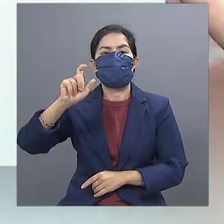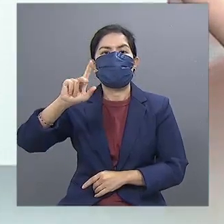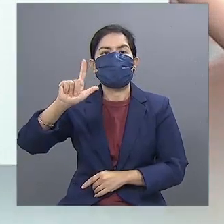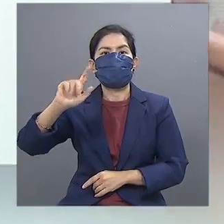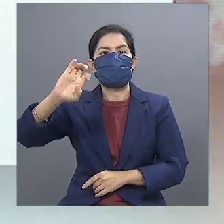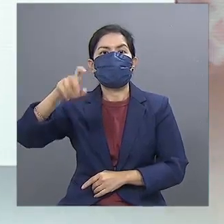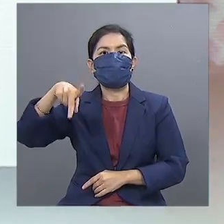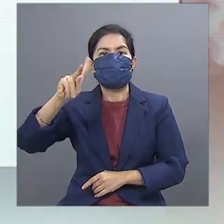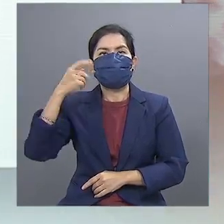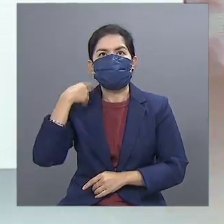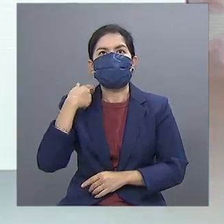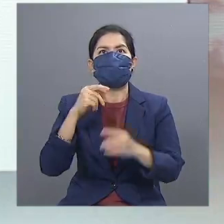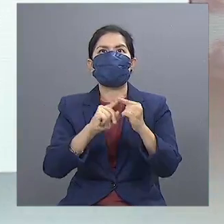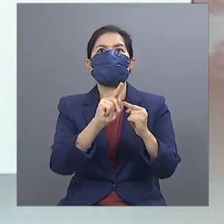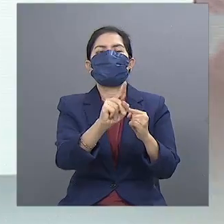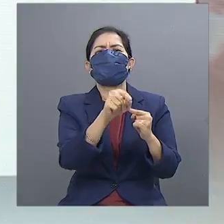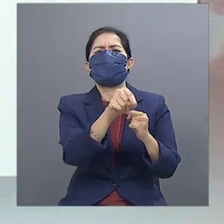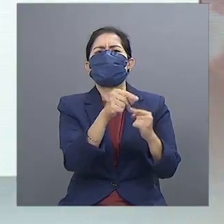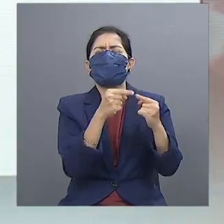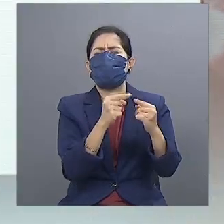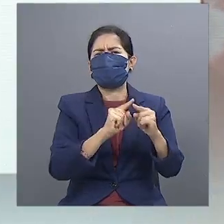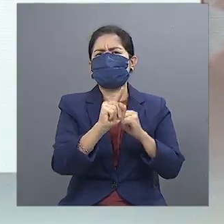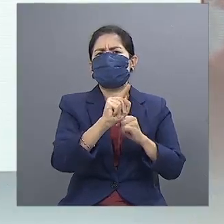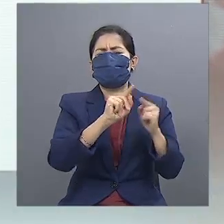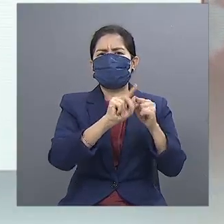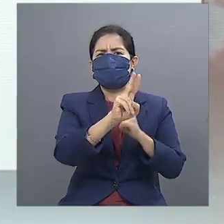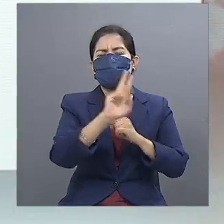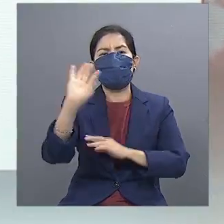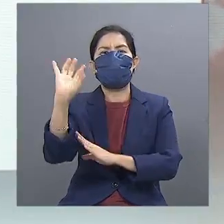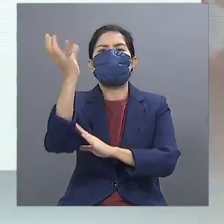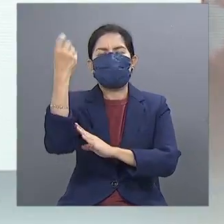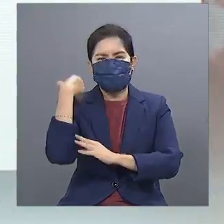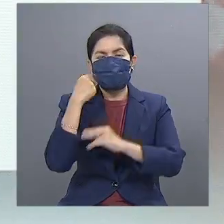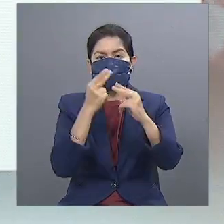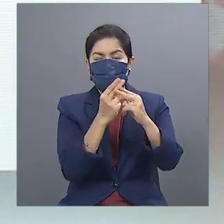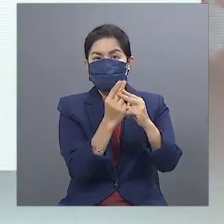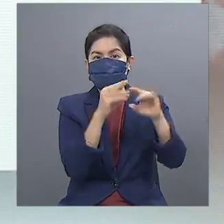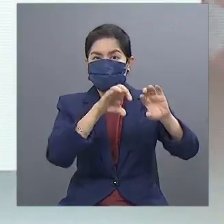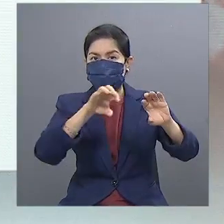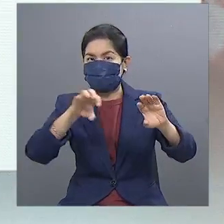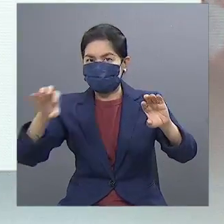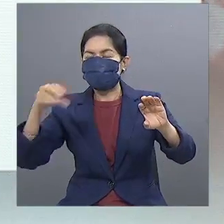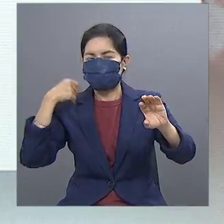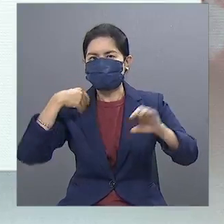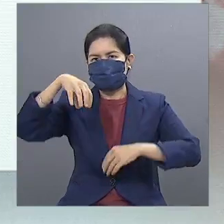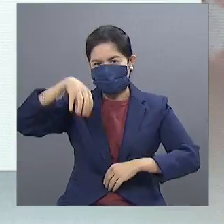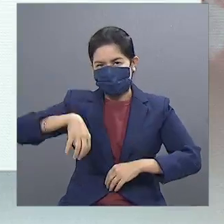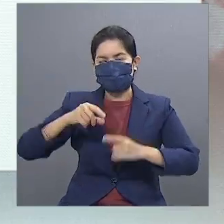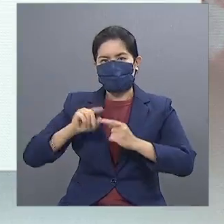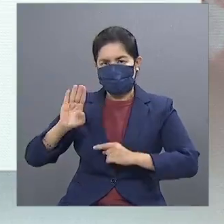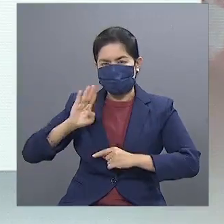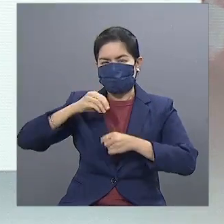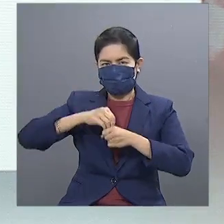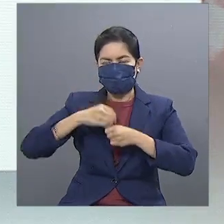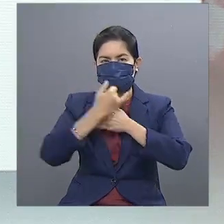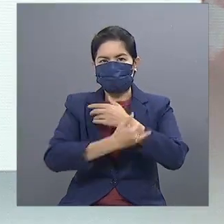เบอร์หนึ่งแล้วก็เบอร์สองของโลกรวมทั้ง Japan Tobacco International ล้วนมีสำนักงานอยู่ที่นี่ทั้งสิ้นนะคะขณะที่ธุ